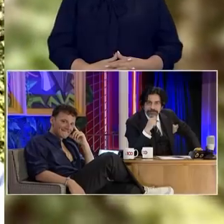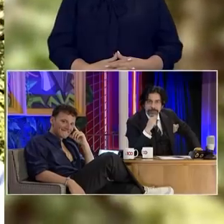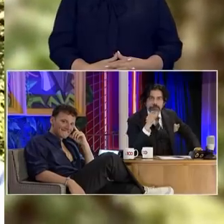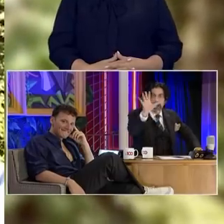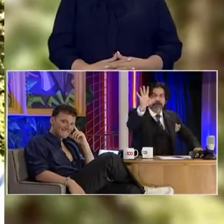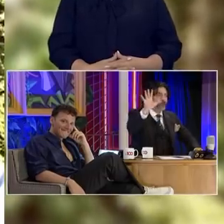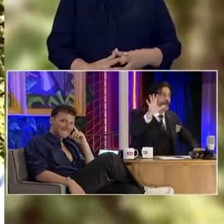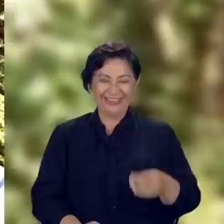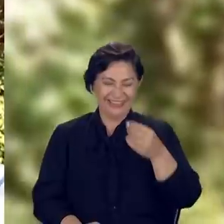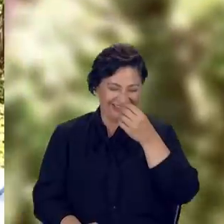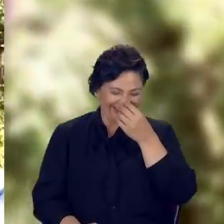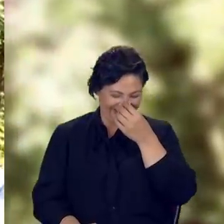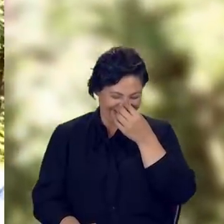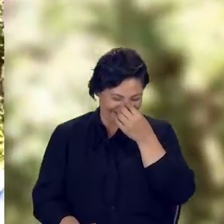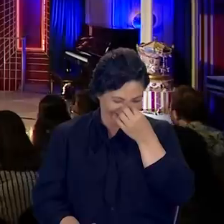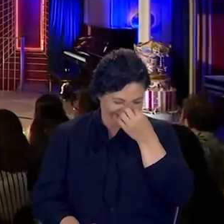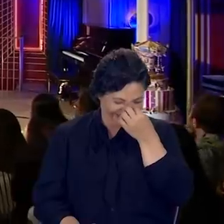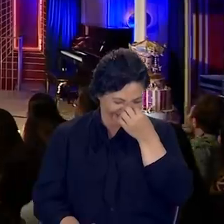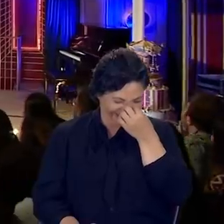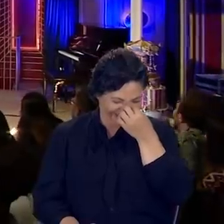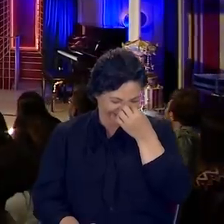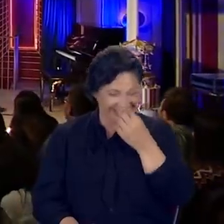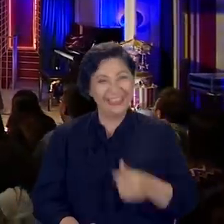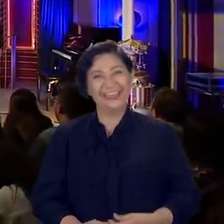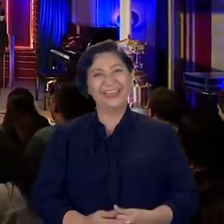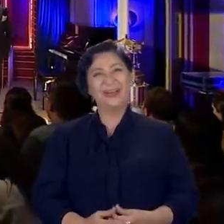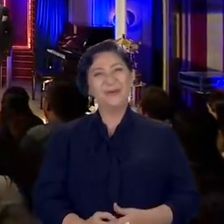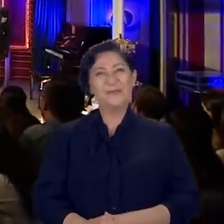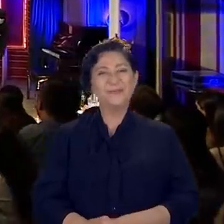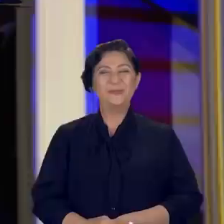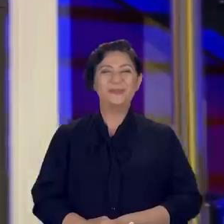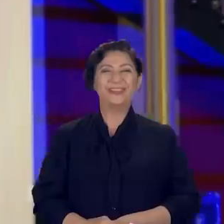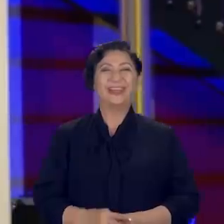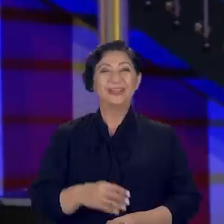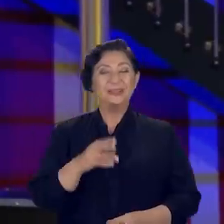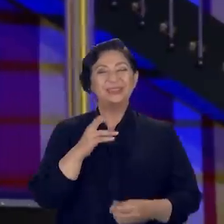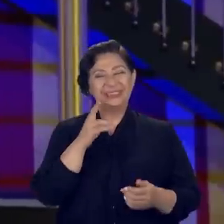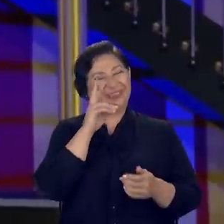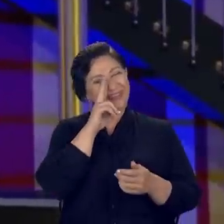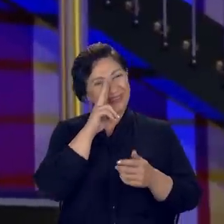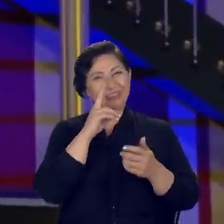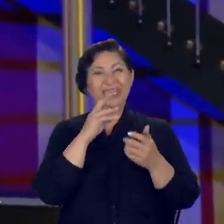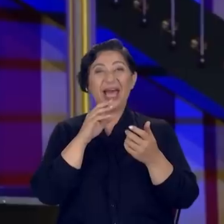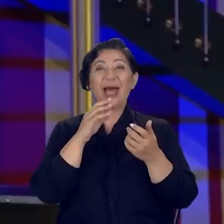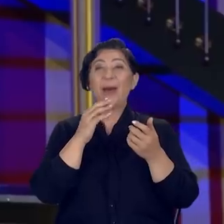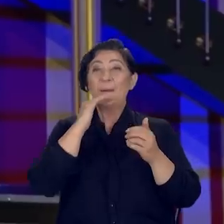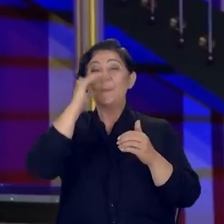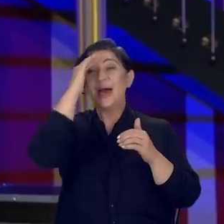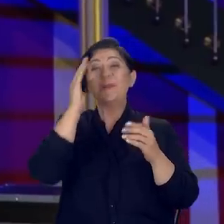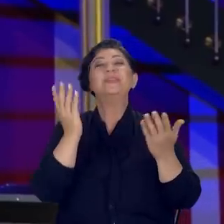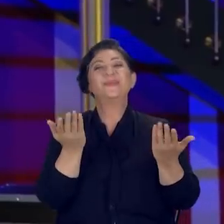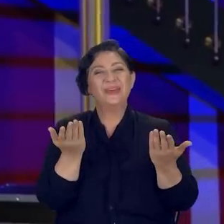Horoz da kutluyor bayramınızı. Dur. Hocam. Sonuçta olay bayram değil mi?